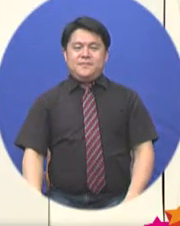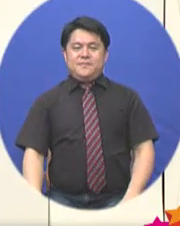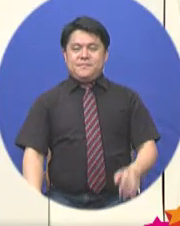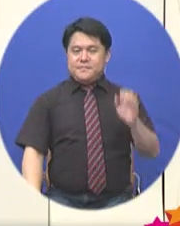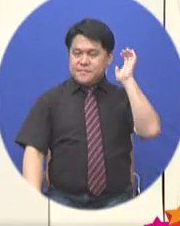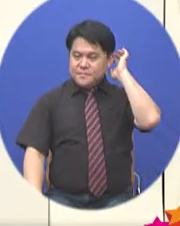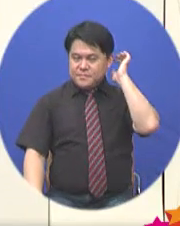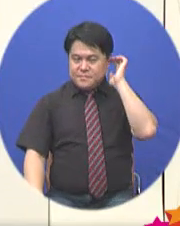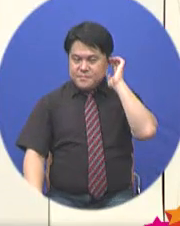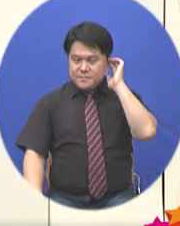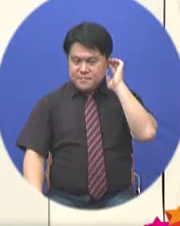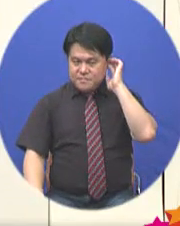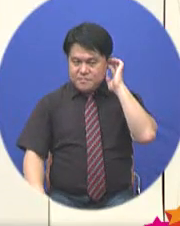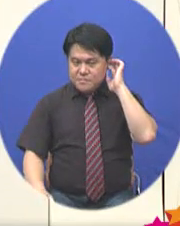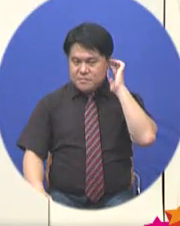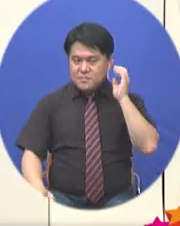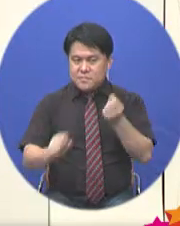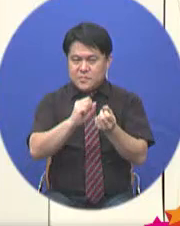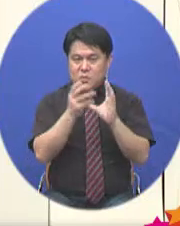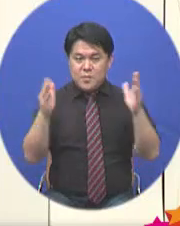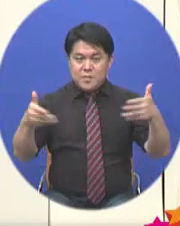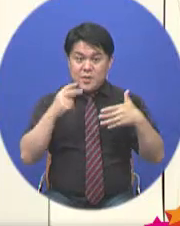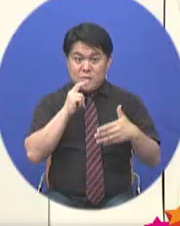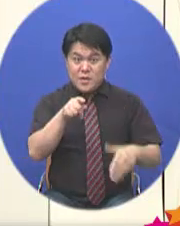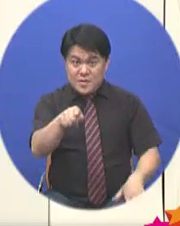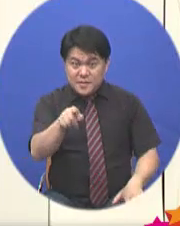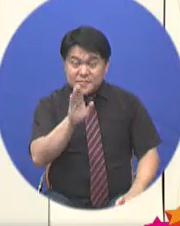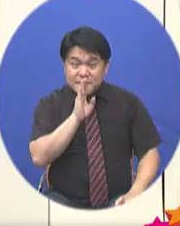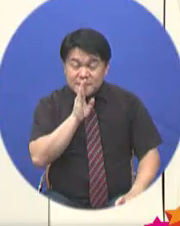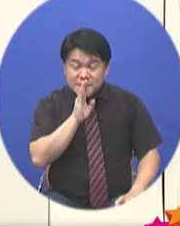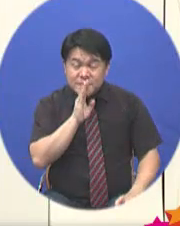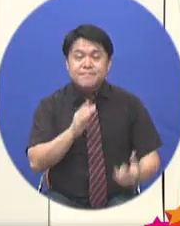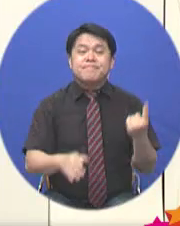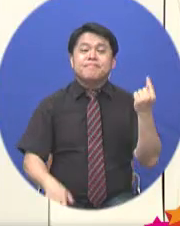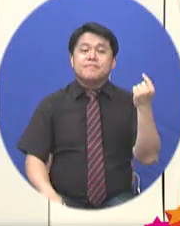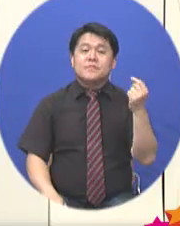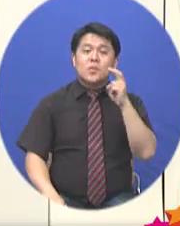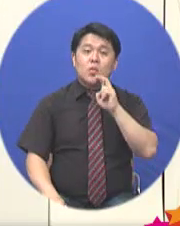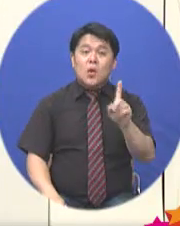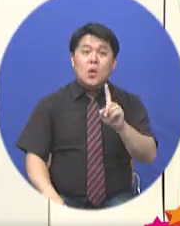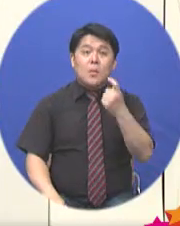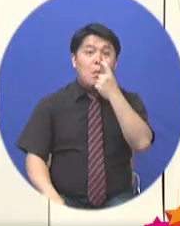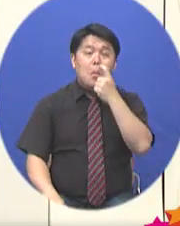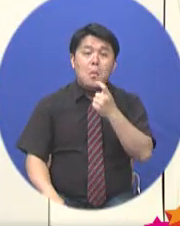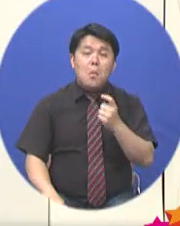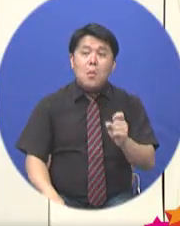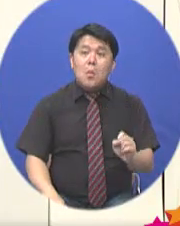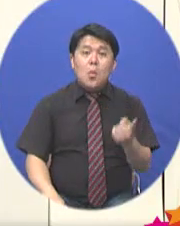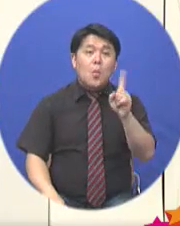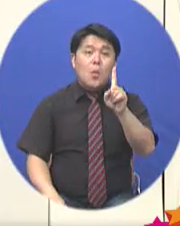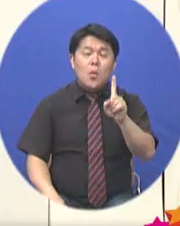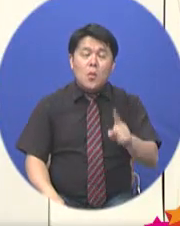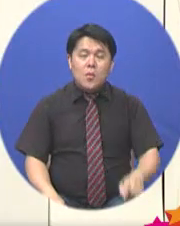네. 오늘 꽃바람을 불러주실 텐데요. 네네. 이 노래는 어떻게 또 배우셨어요?